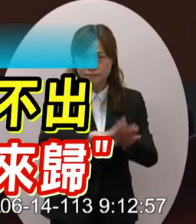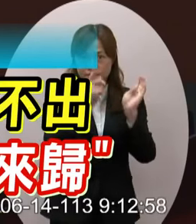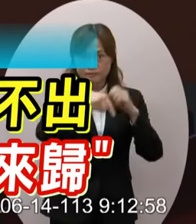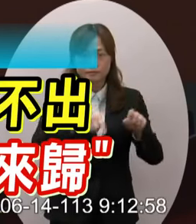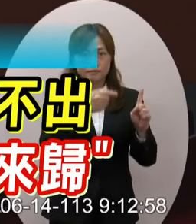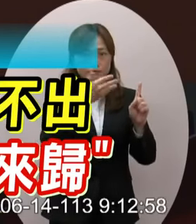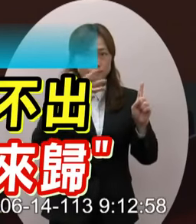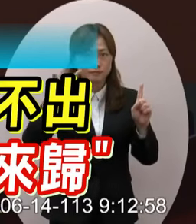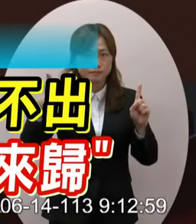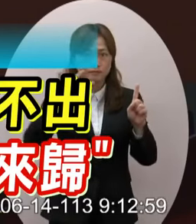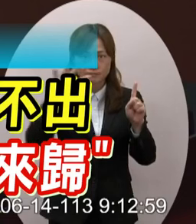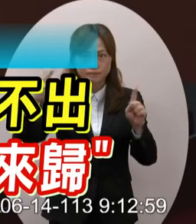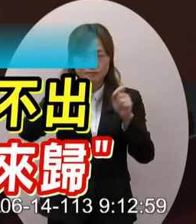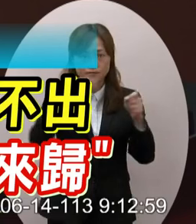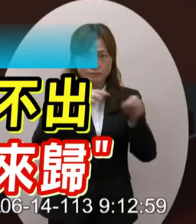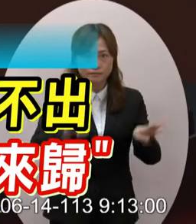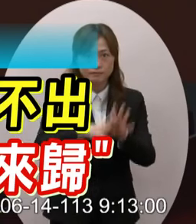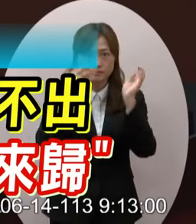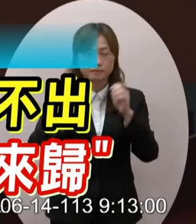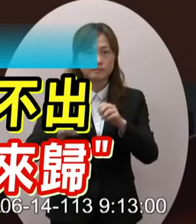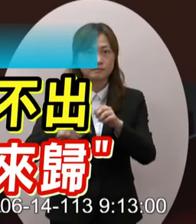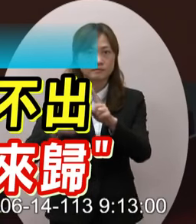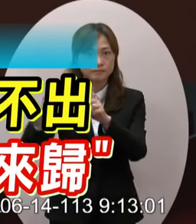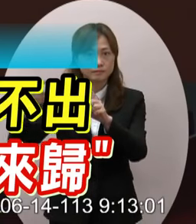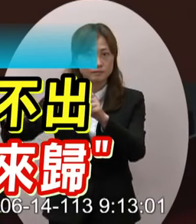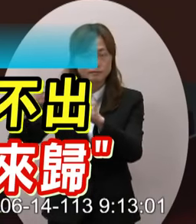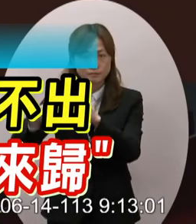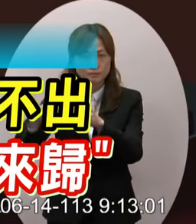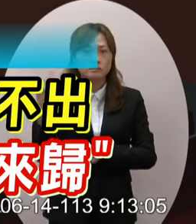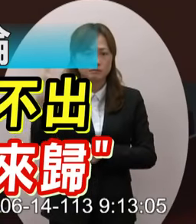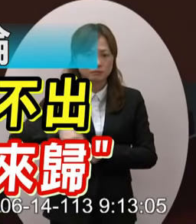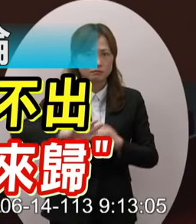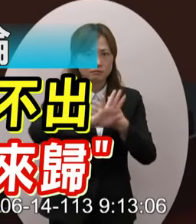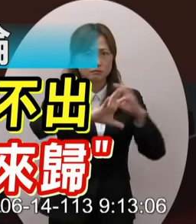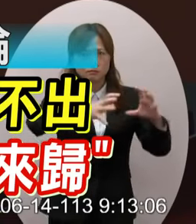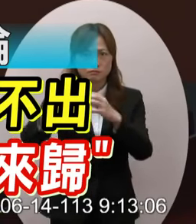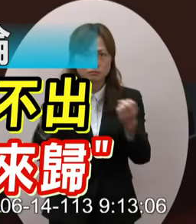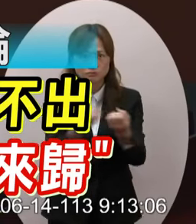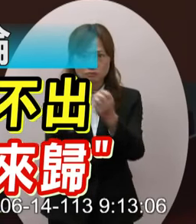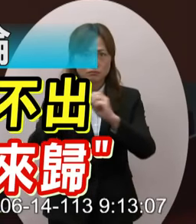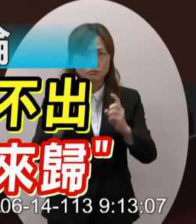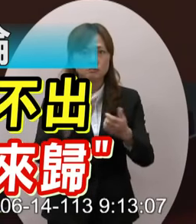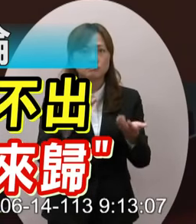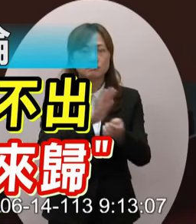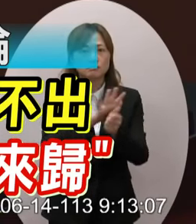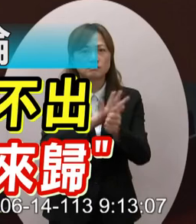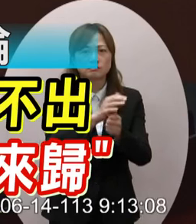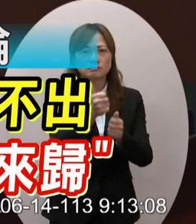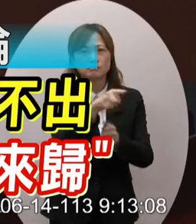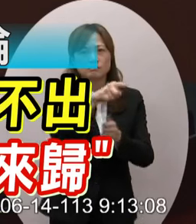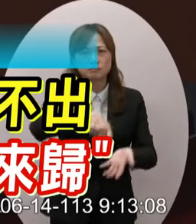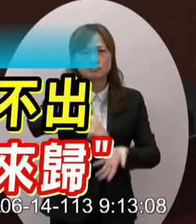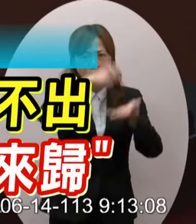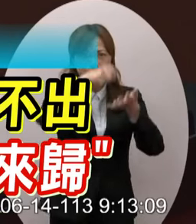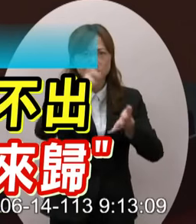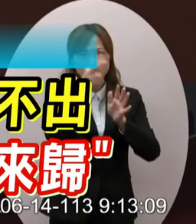工，1996年启用，历时7年6个月。由爱因斯坦提出的广义相对